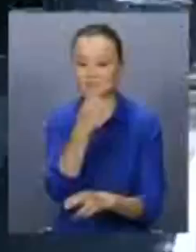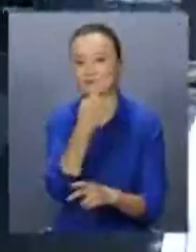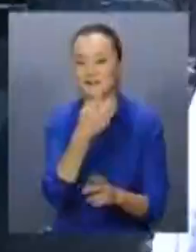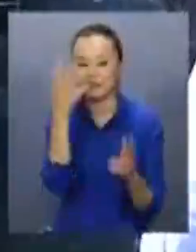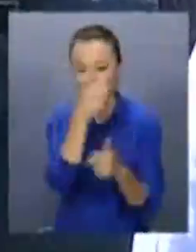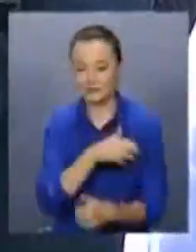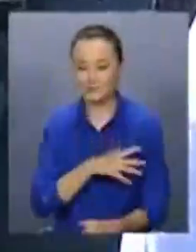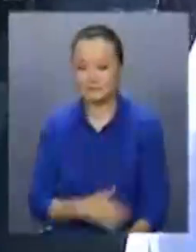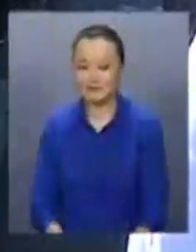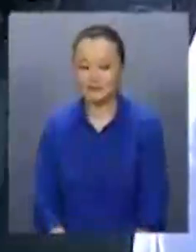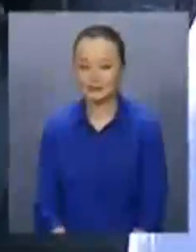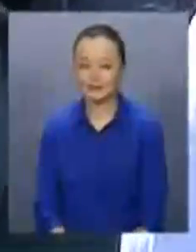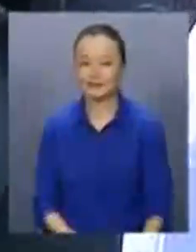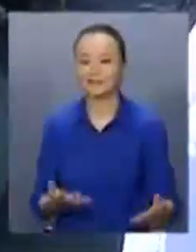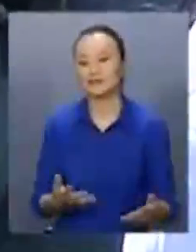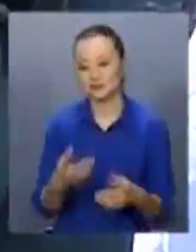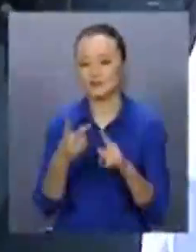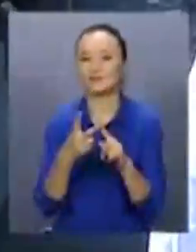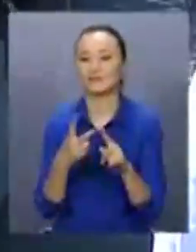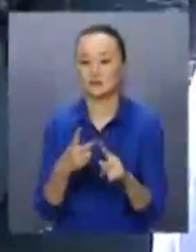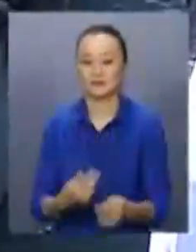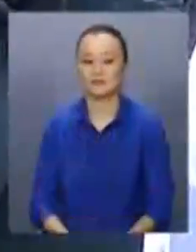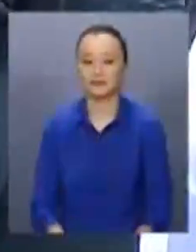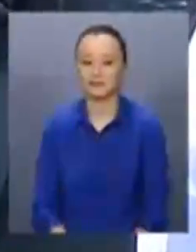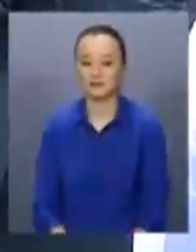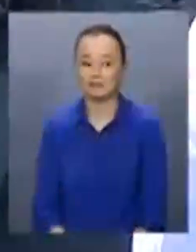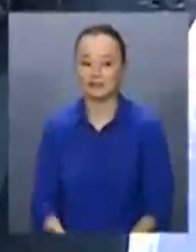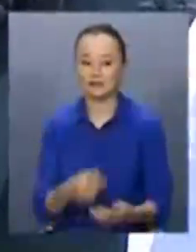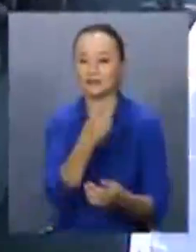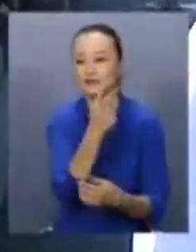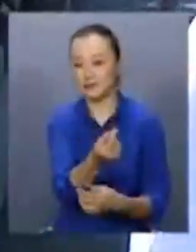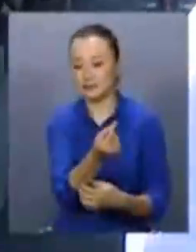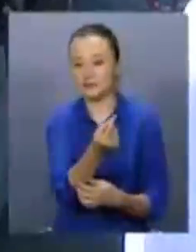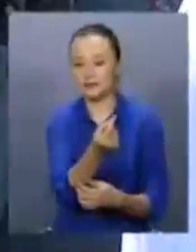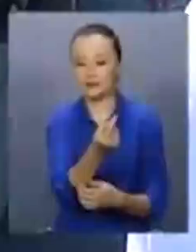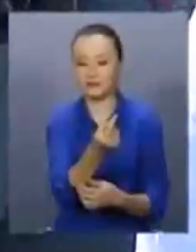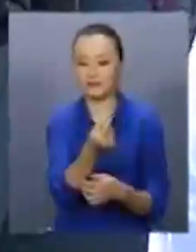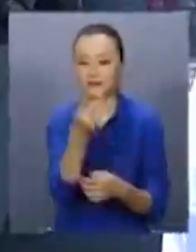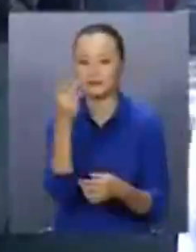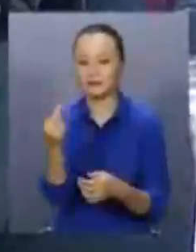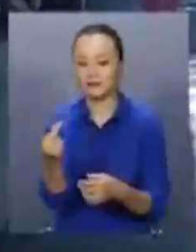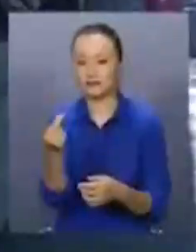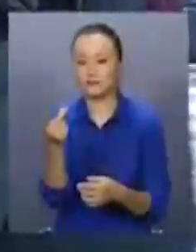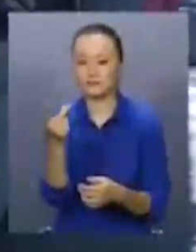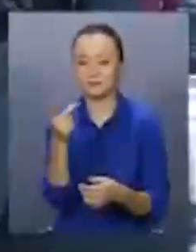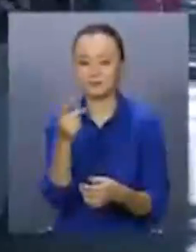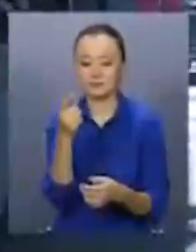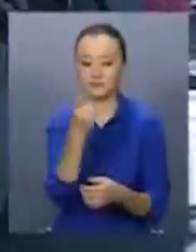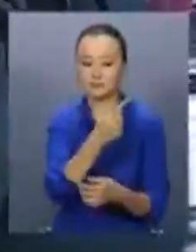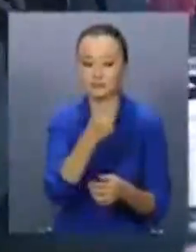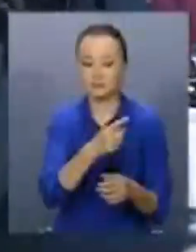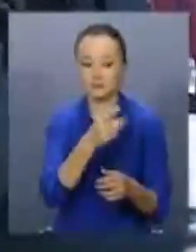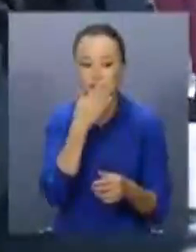болды. Конечно, екіншісі. Неге? Өйткені біріншісі, ол екінші адам, ол бірінші